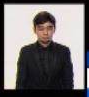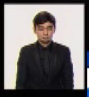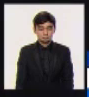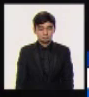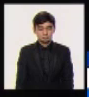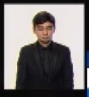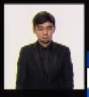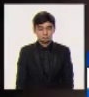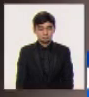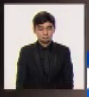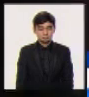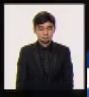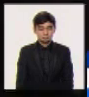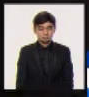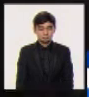Простите.